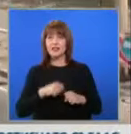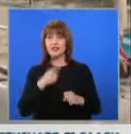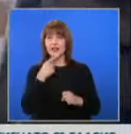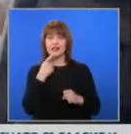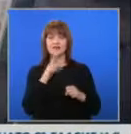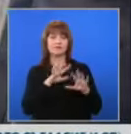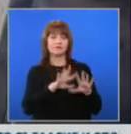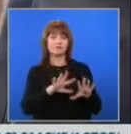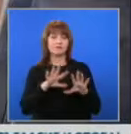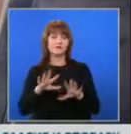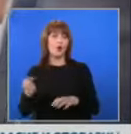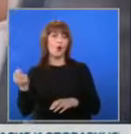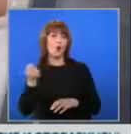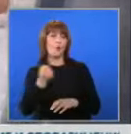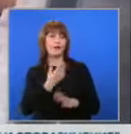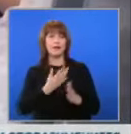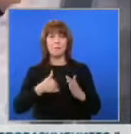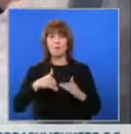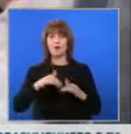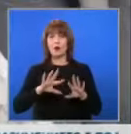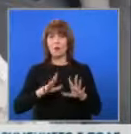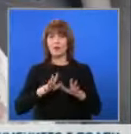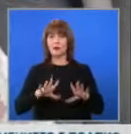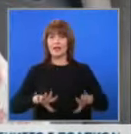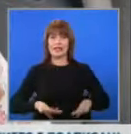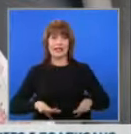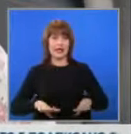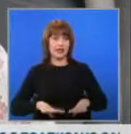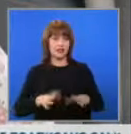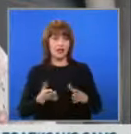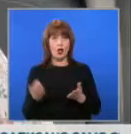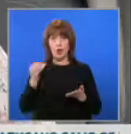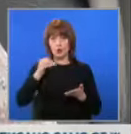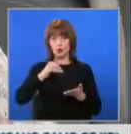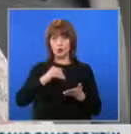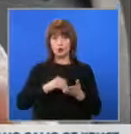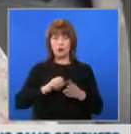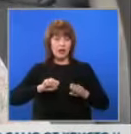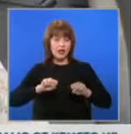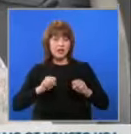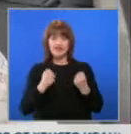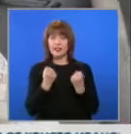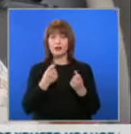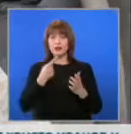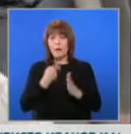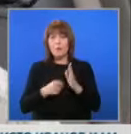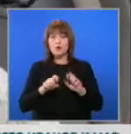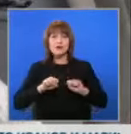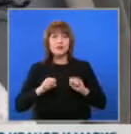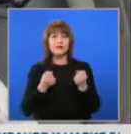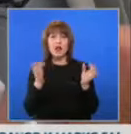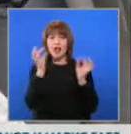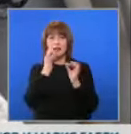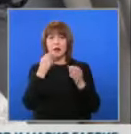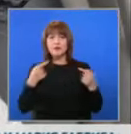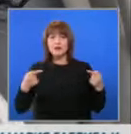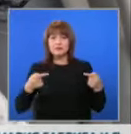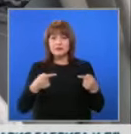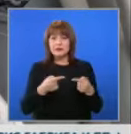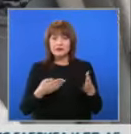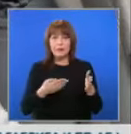десетки убити и ранени, повечето от които цивилни граждани. Дойдоха изведнъж, просто изведнъж. Нямаше съпротива,